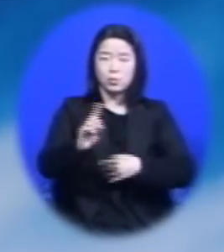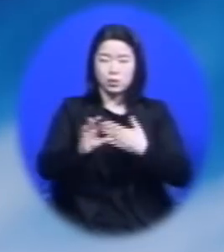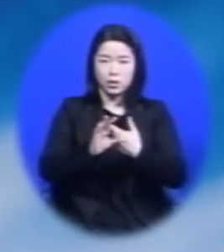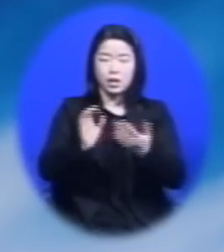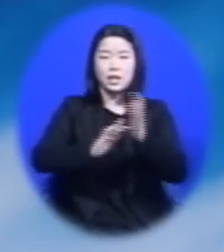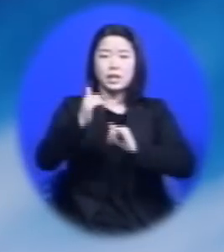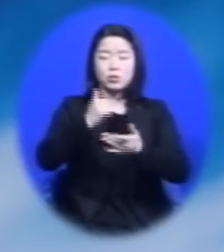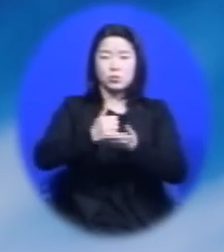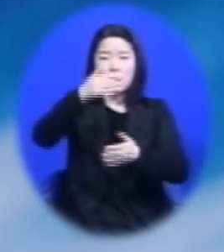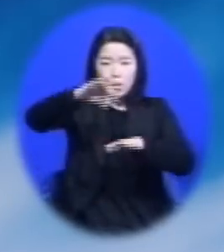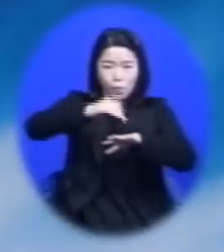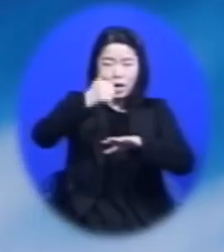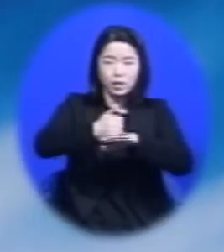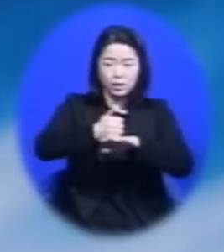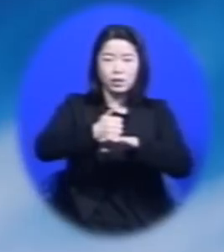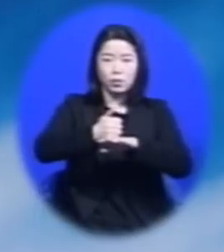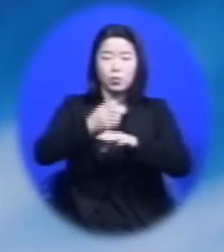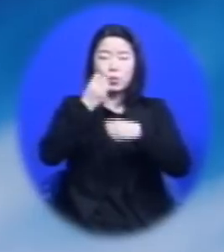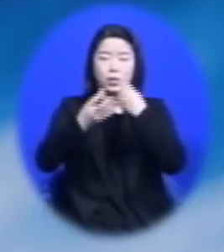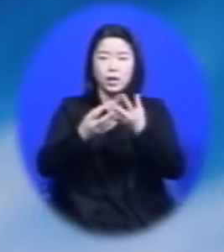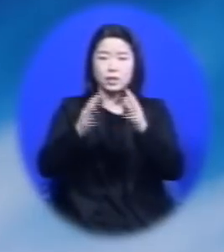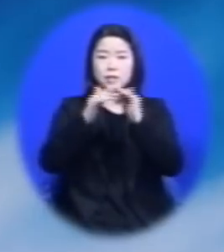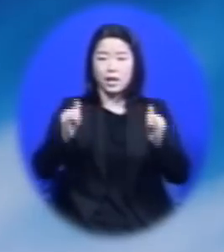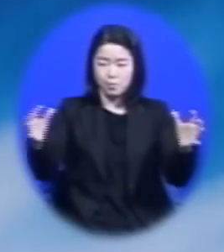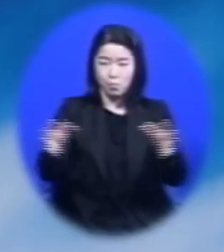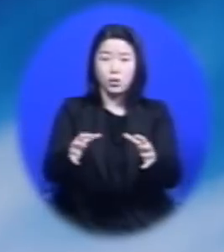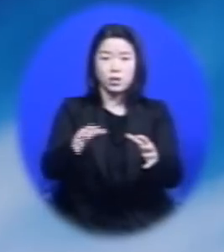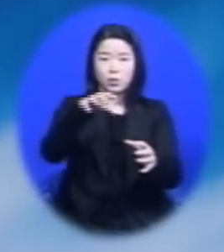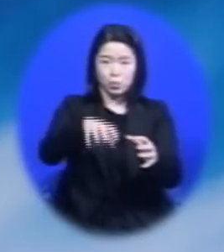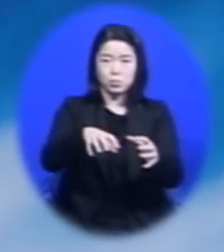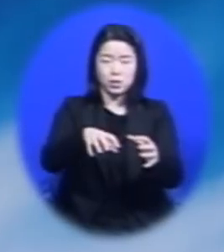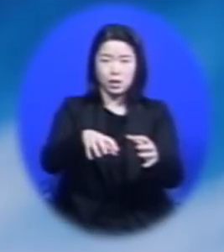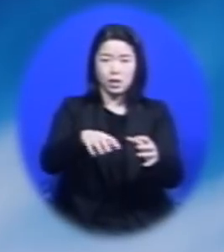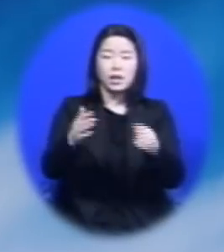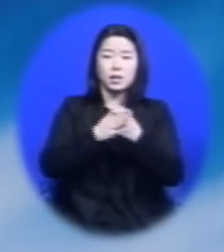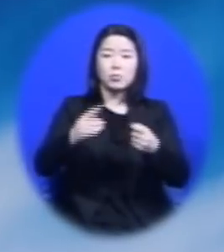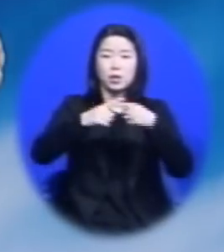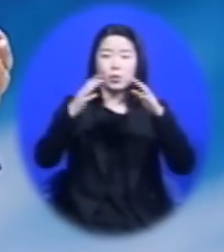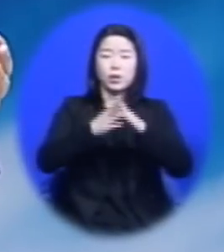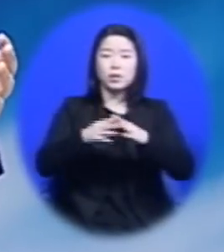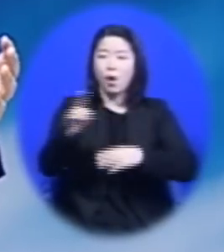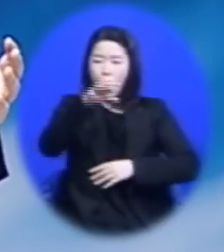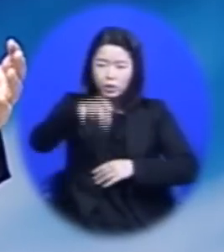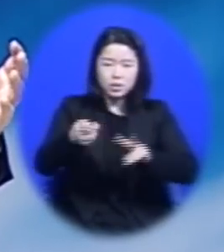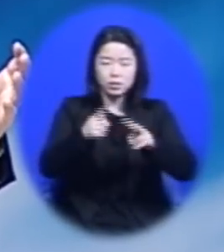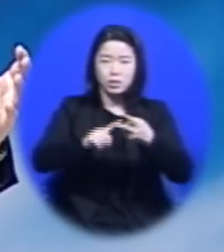것을 고백하고 사는 성도들의 모임입니다 그러니까 교회는 어디서나 예수님이